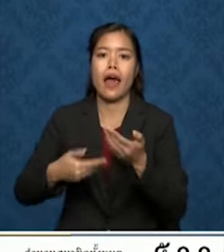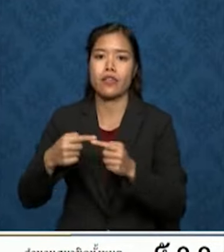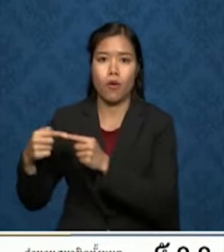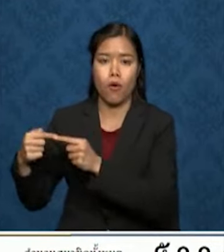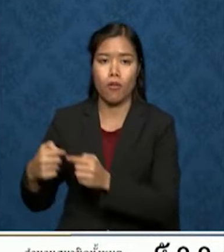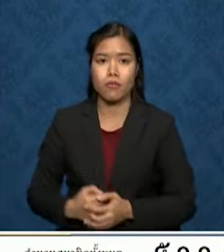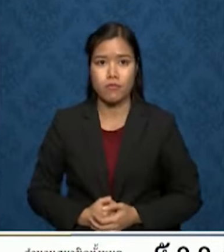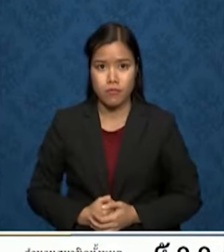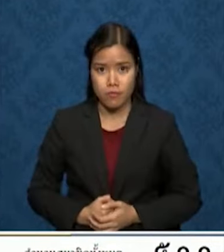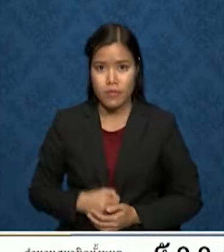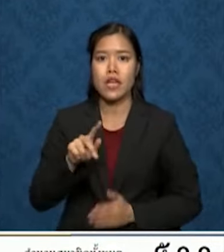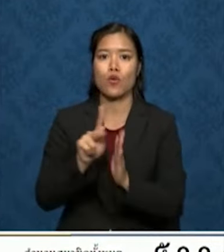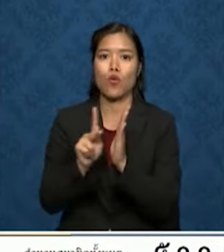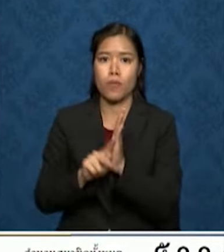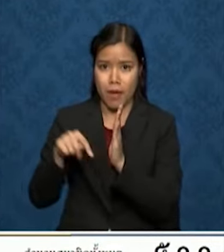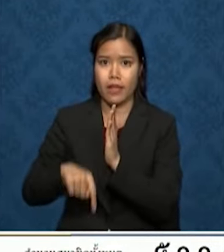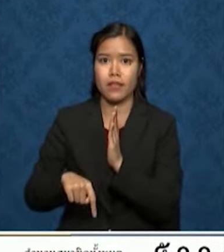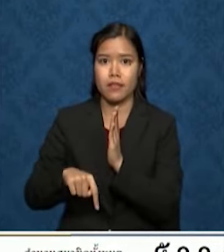อเจธานโรงของจภาสต